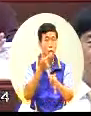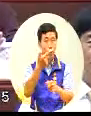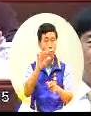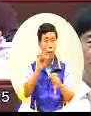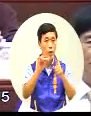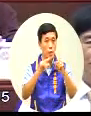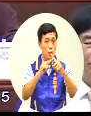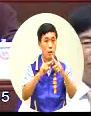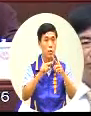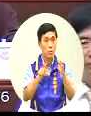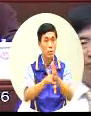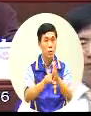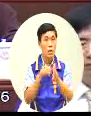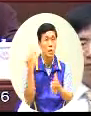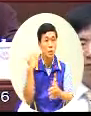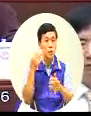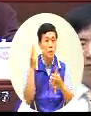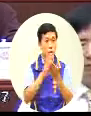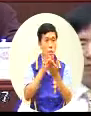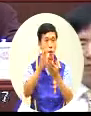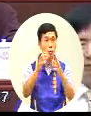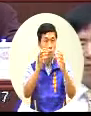新的考试的时候啊，会